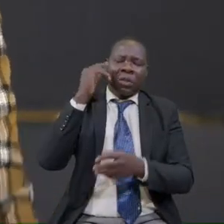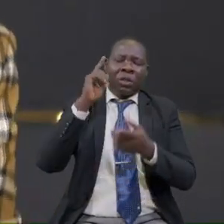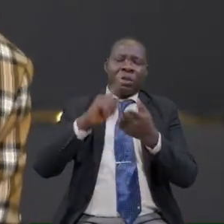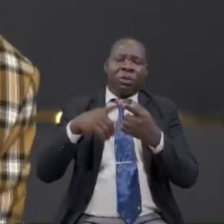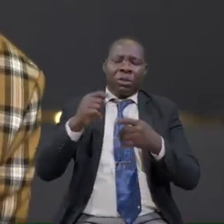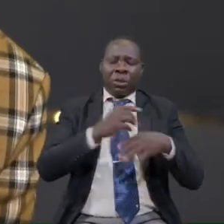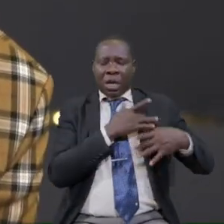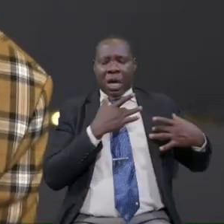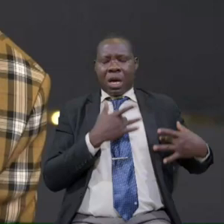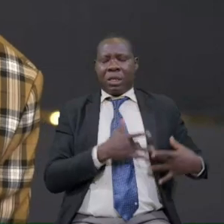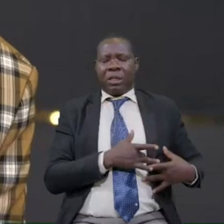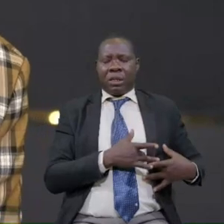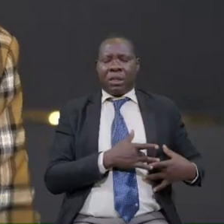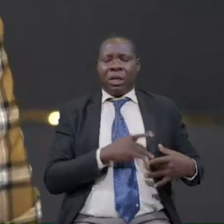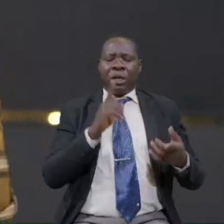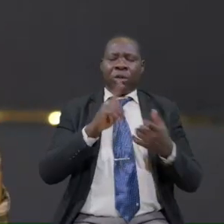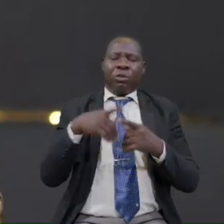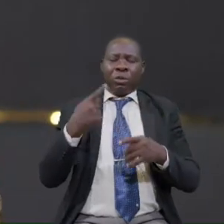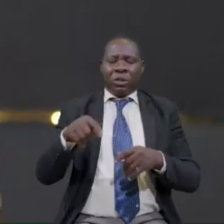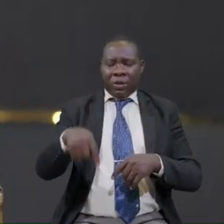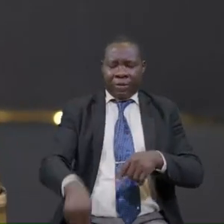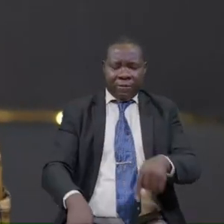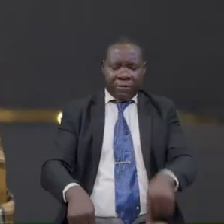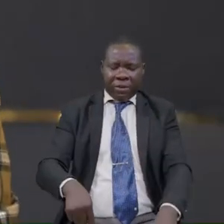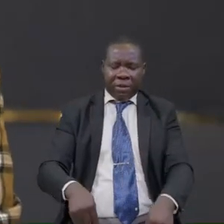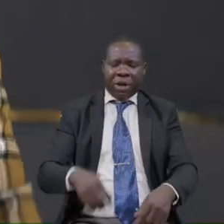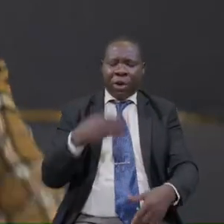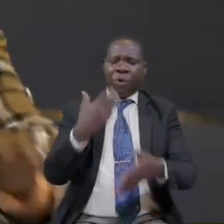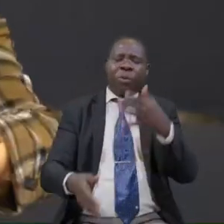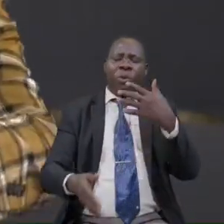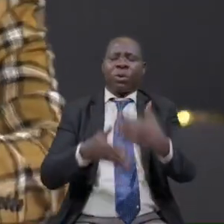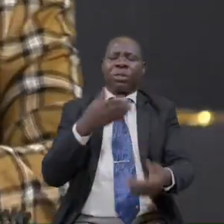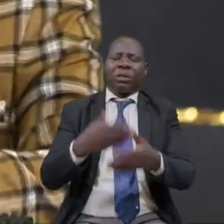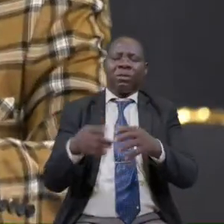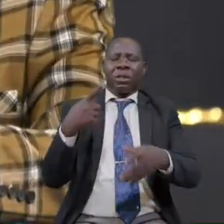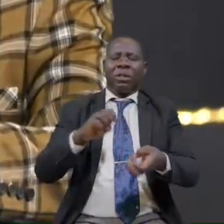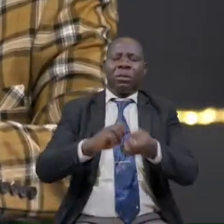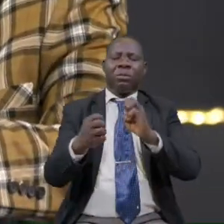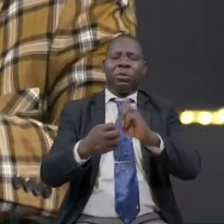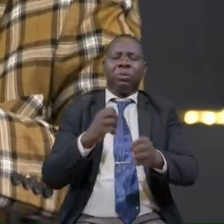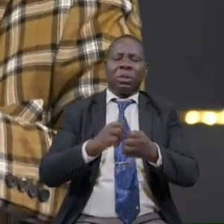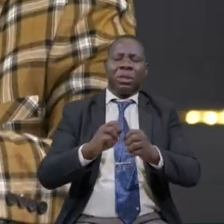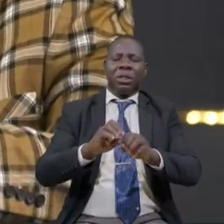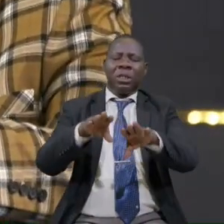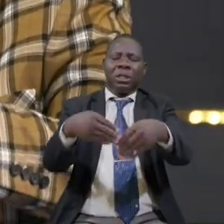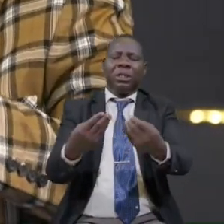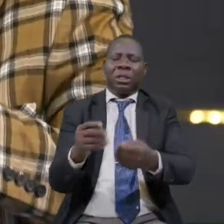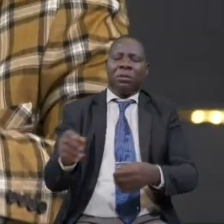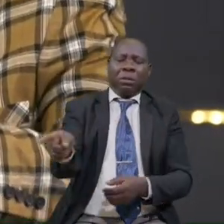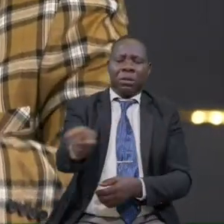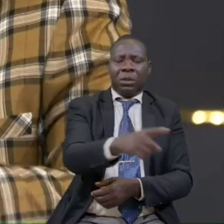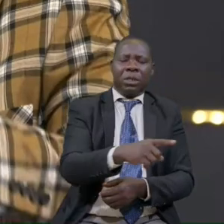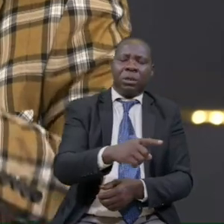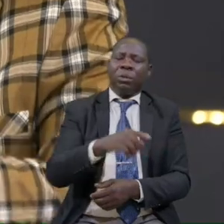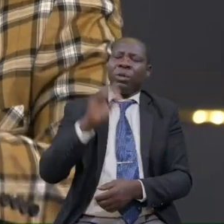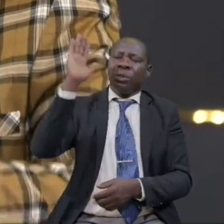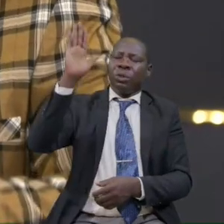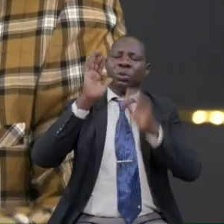jusqu'au cœur pour parvenir aux pieds, quel que soit le mal. accorde-leur